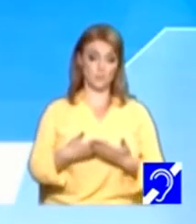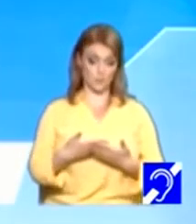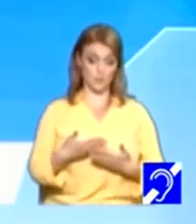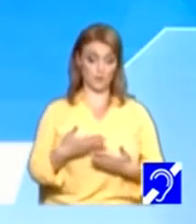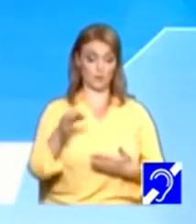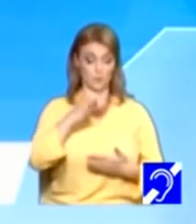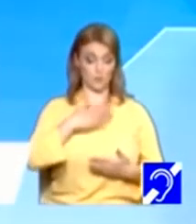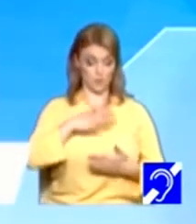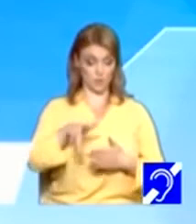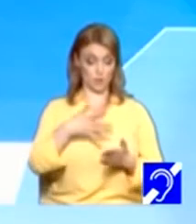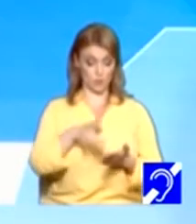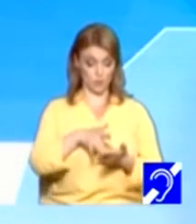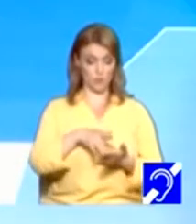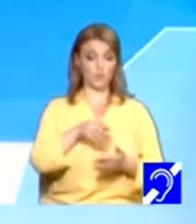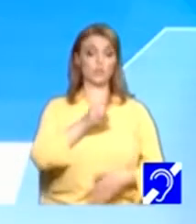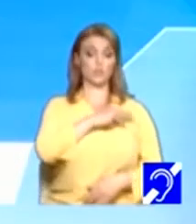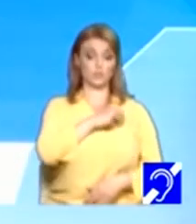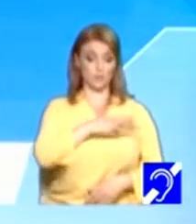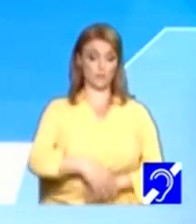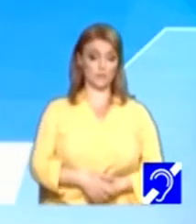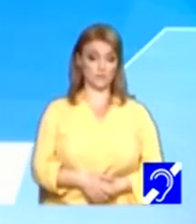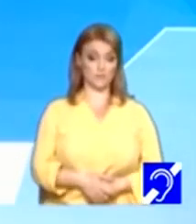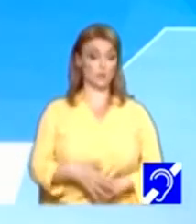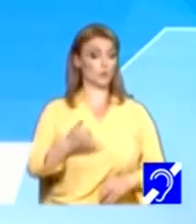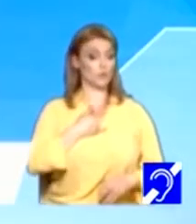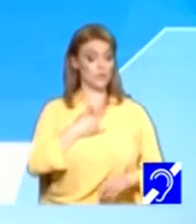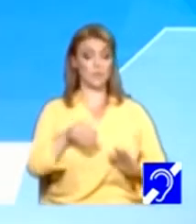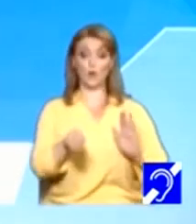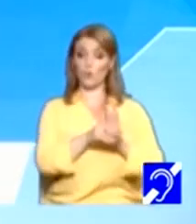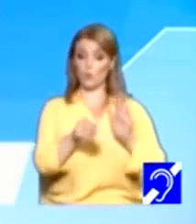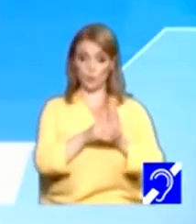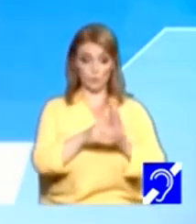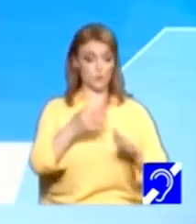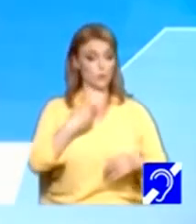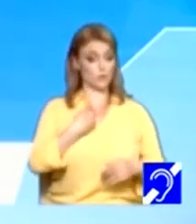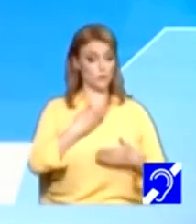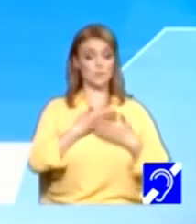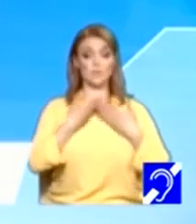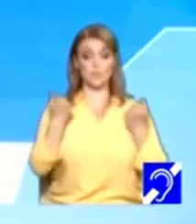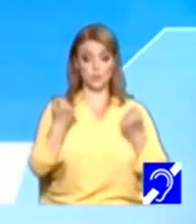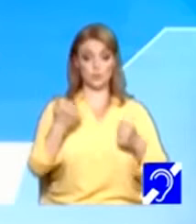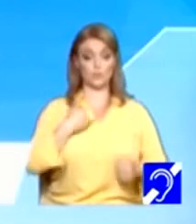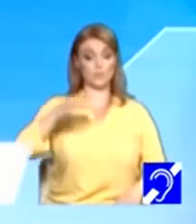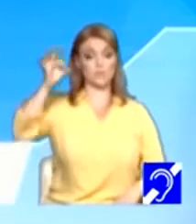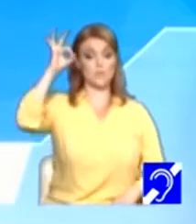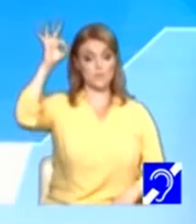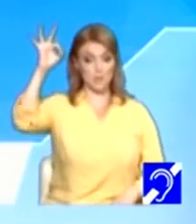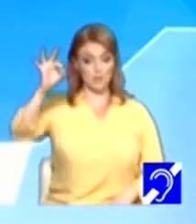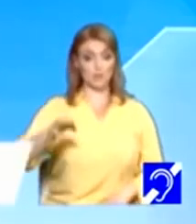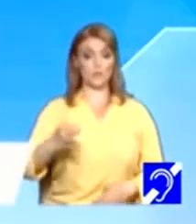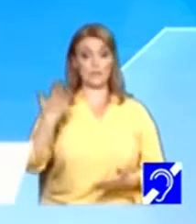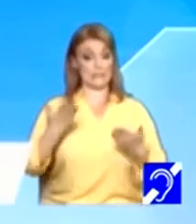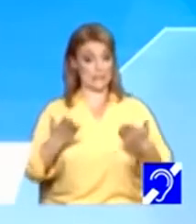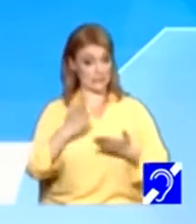Urhei, corupția, de exemplu, tot ce înseamnă administrare publică și funcționari publici, astăzi este egală cu zero. Și dacă